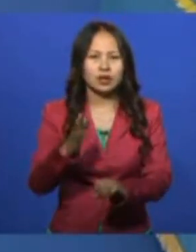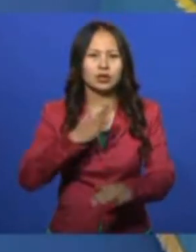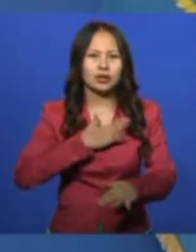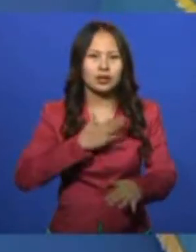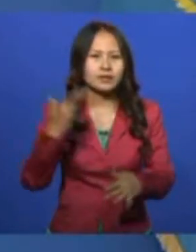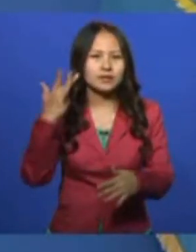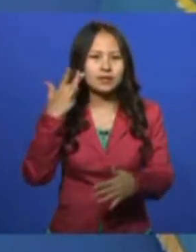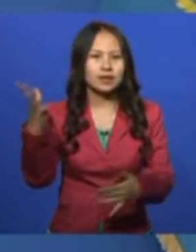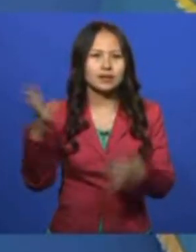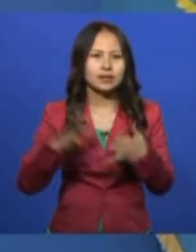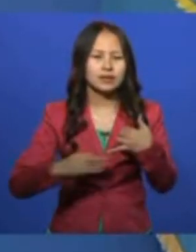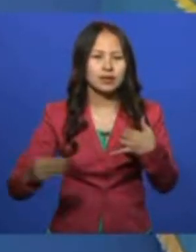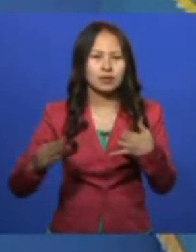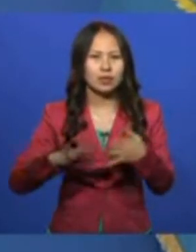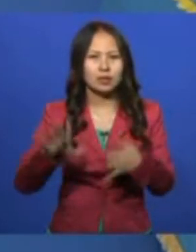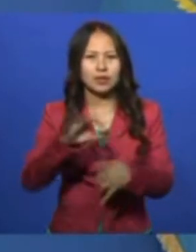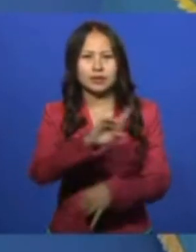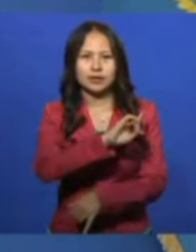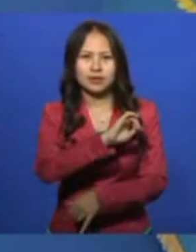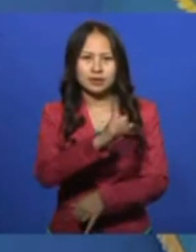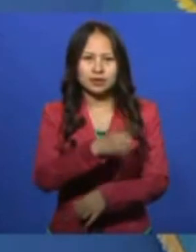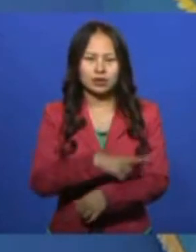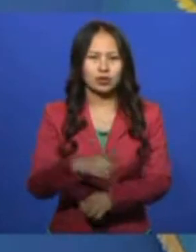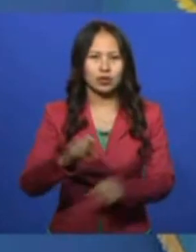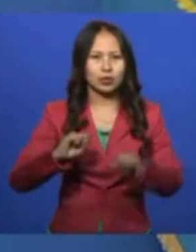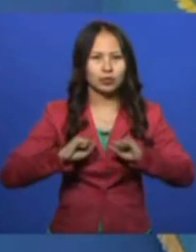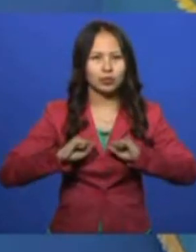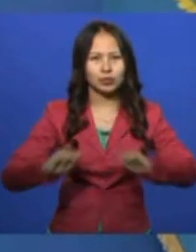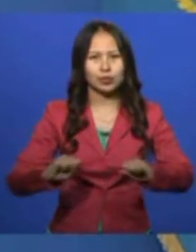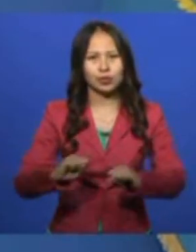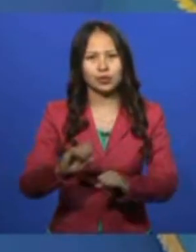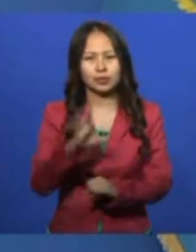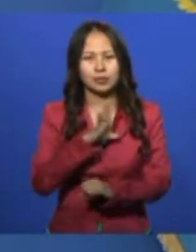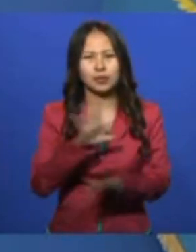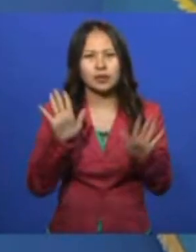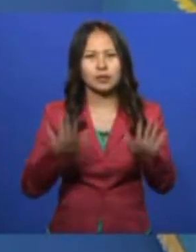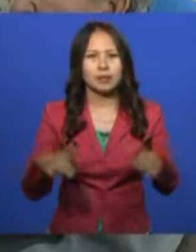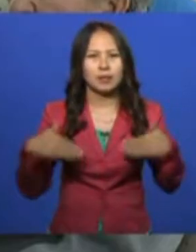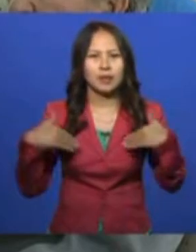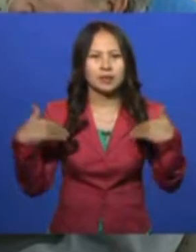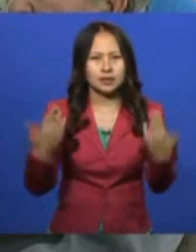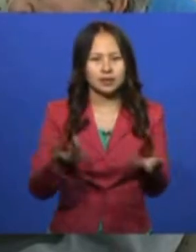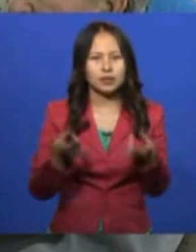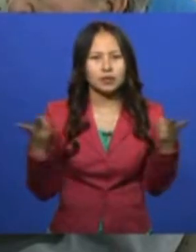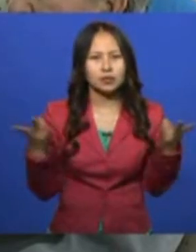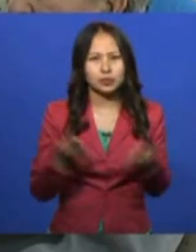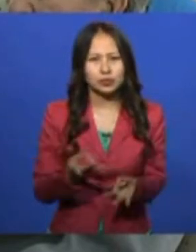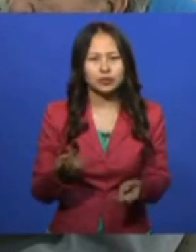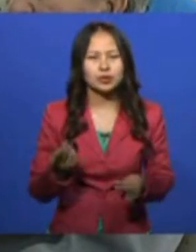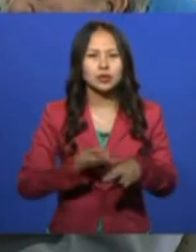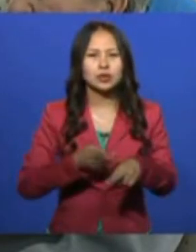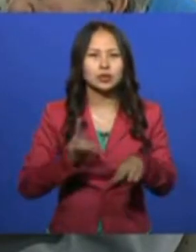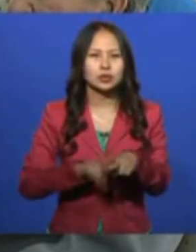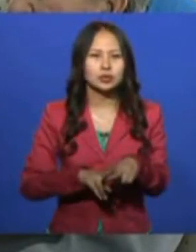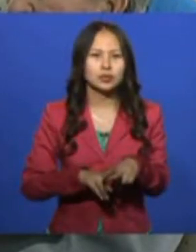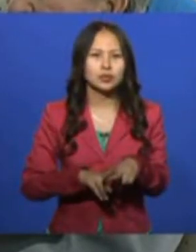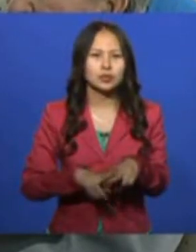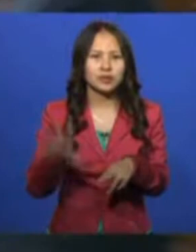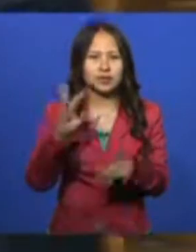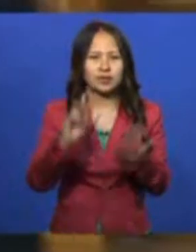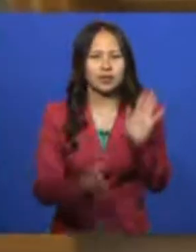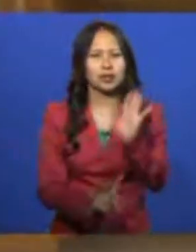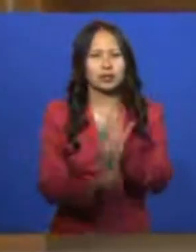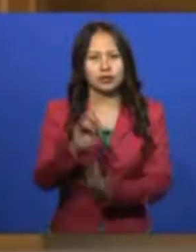ер азаматқа қажымас қайрат, асқақ рух қажет екені анық. Сіздердің баршаларыңыз содан